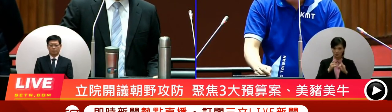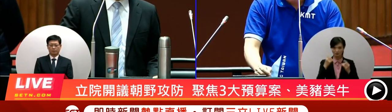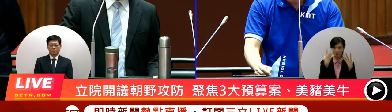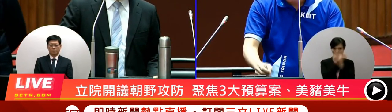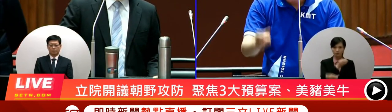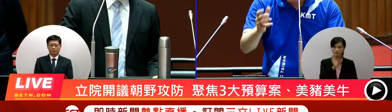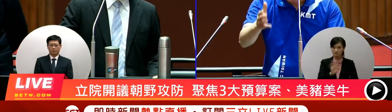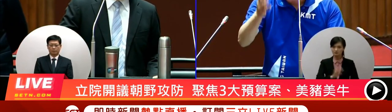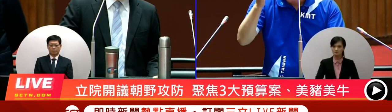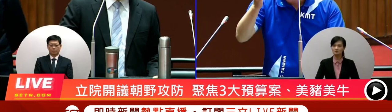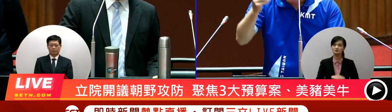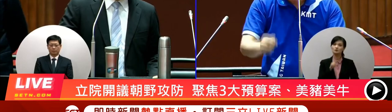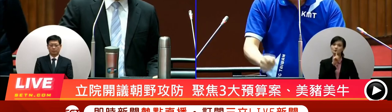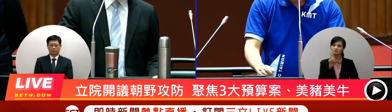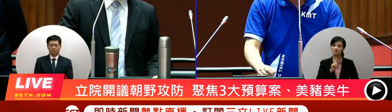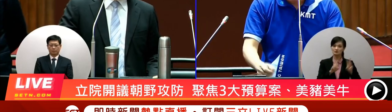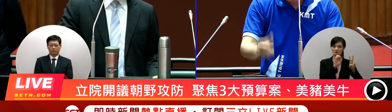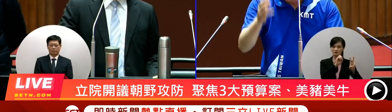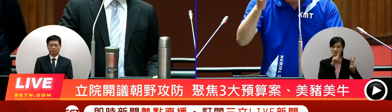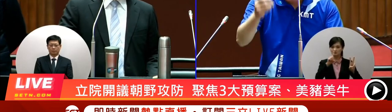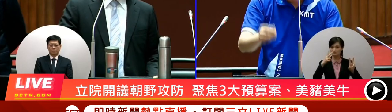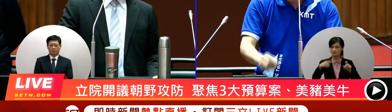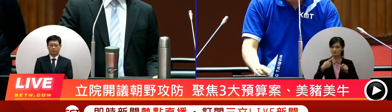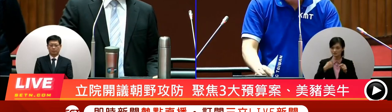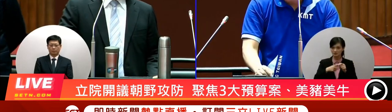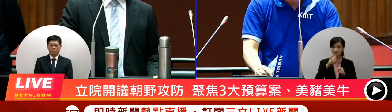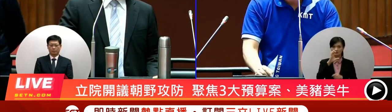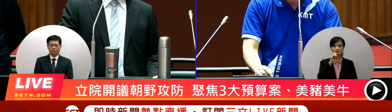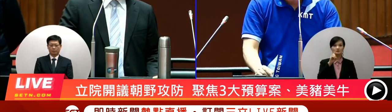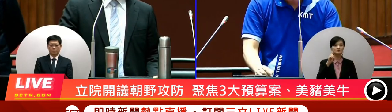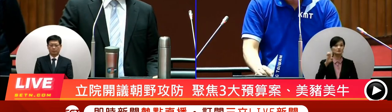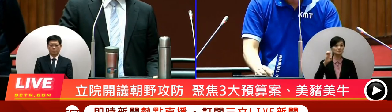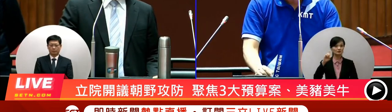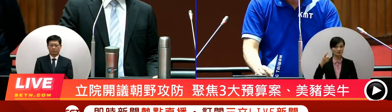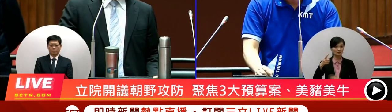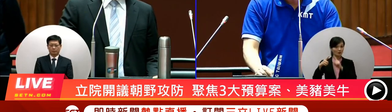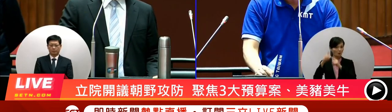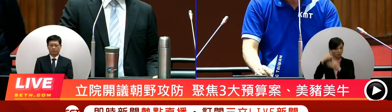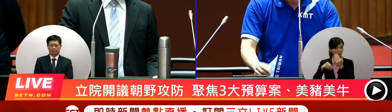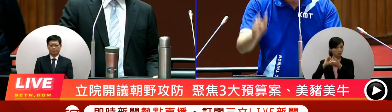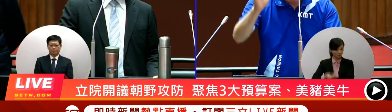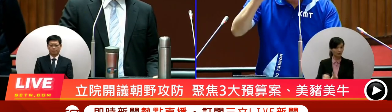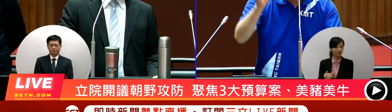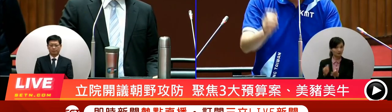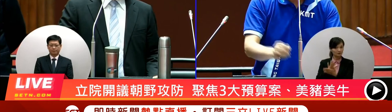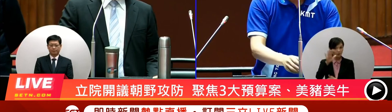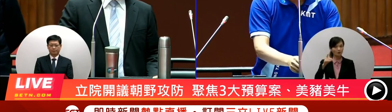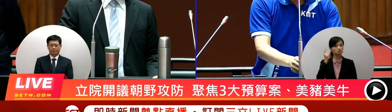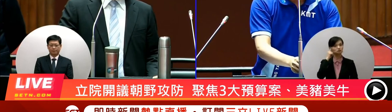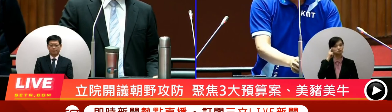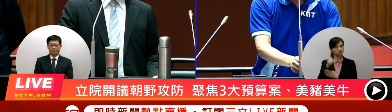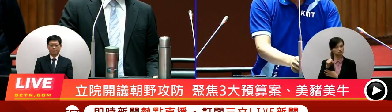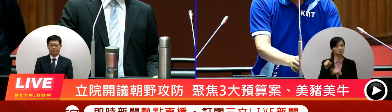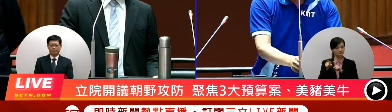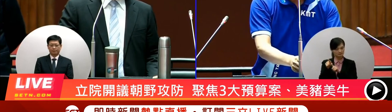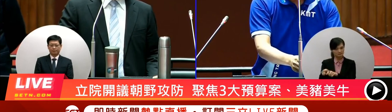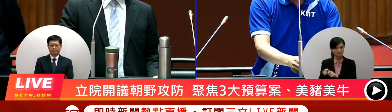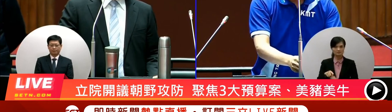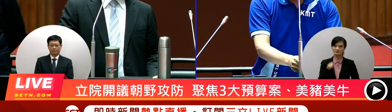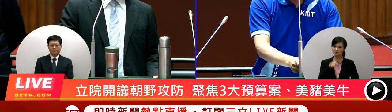2012年有 Codex 之后，你们才改变了态度，不要再骗人民了。